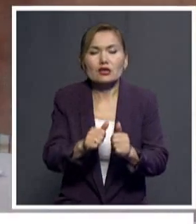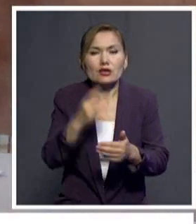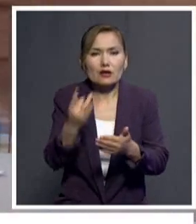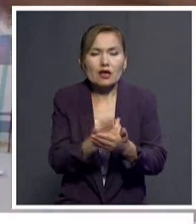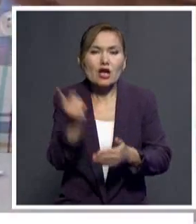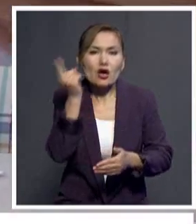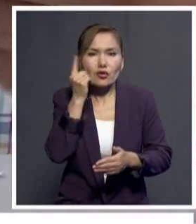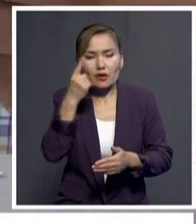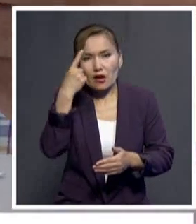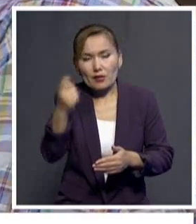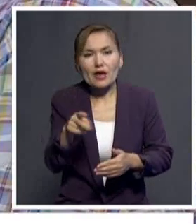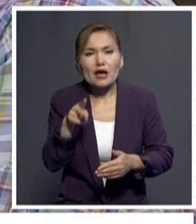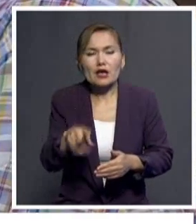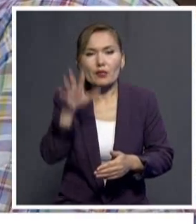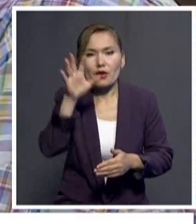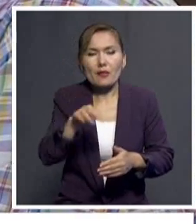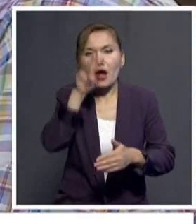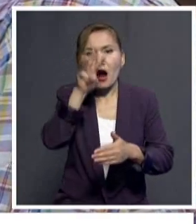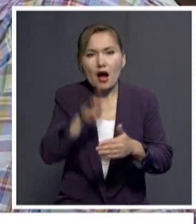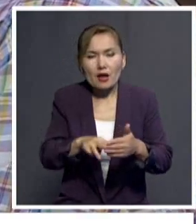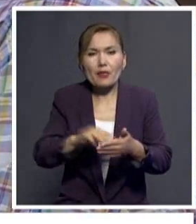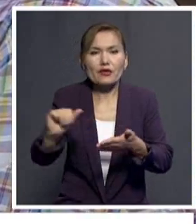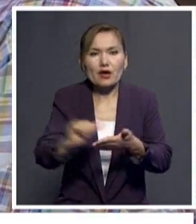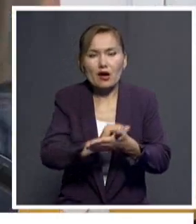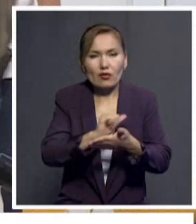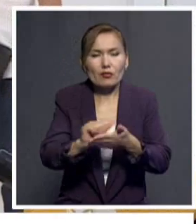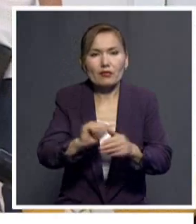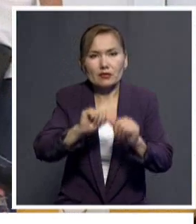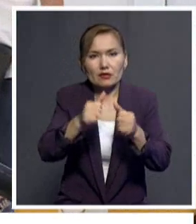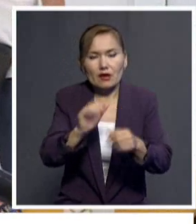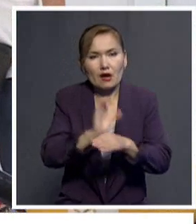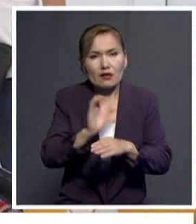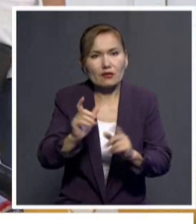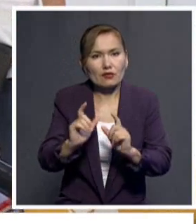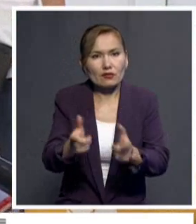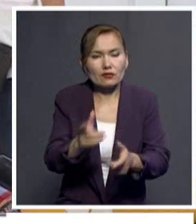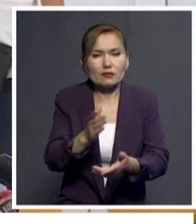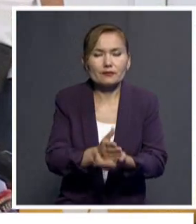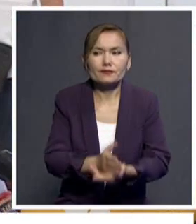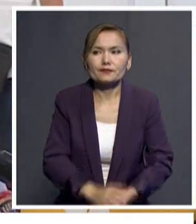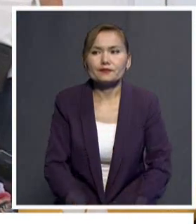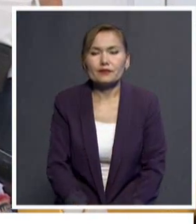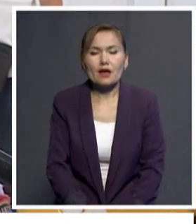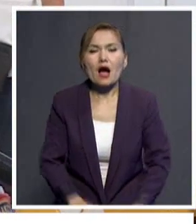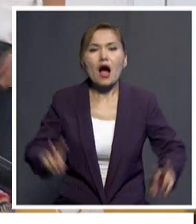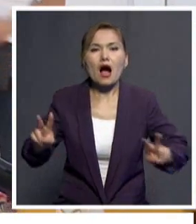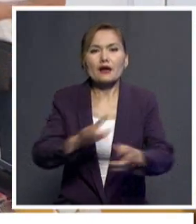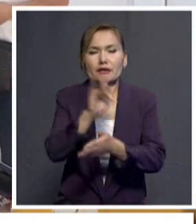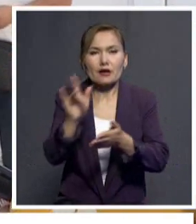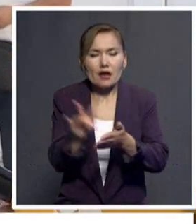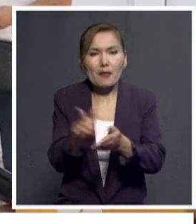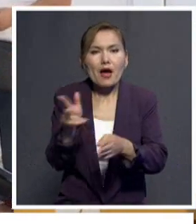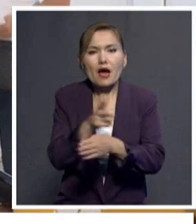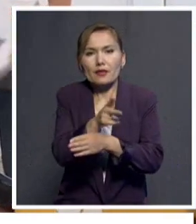шамамен 2500 адамға айыппұлының хаттамасы жіберіледі екен. Камера будет очень много. Астана қаласында